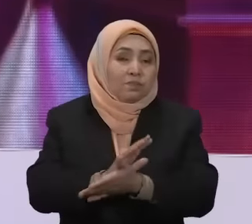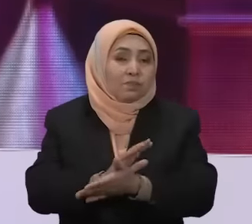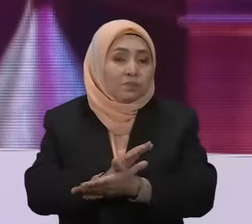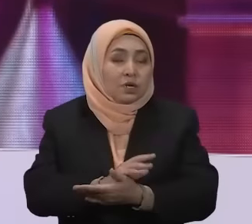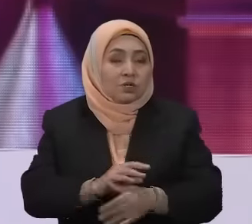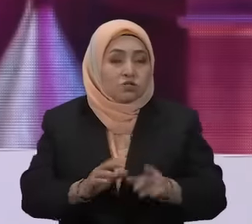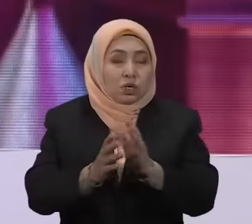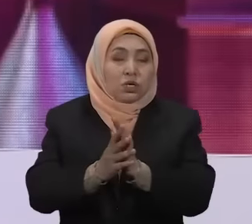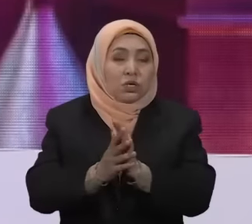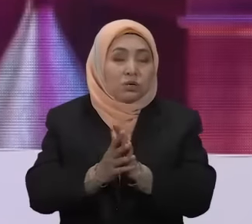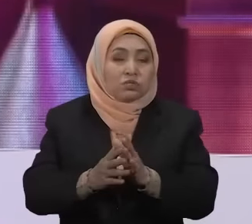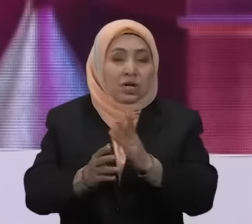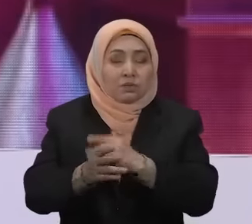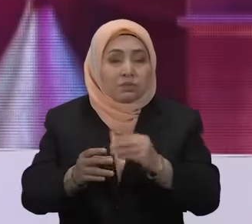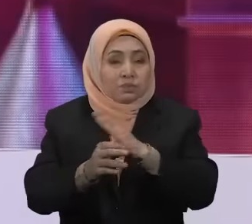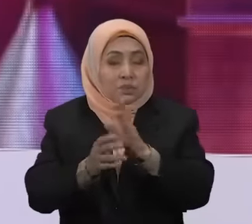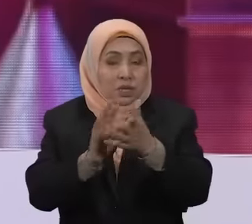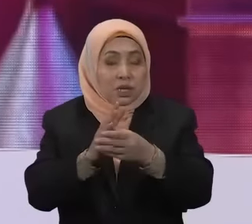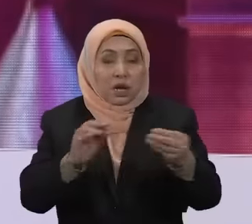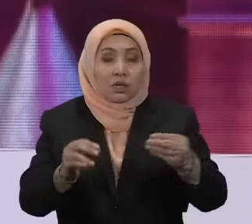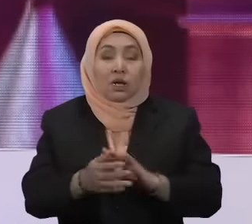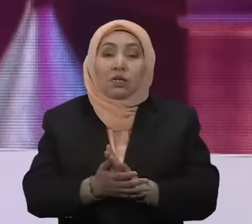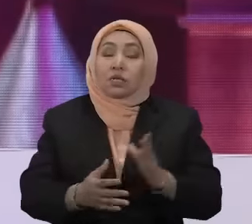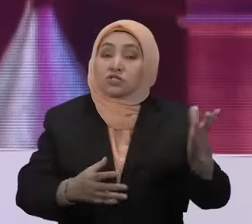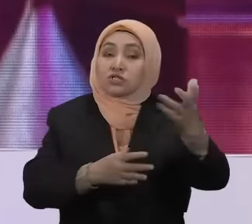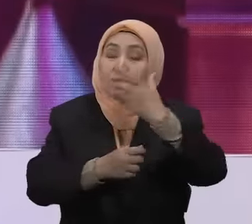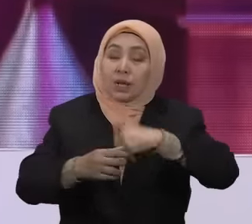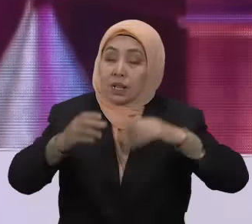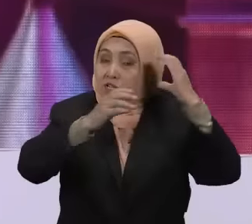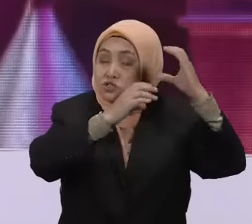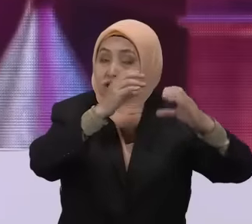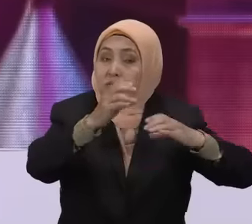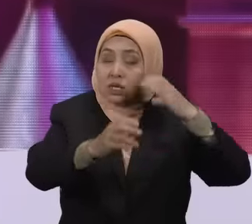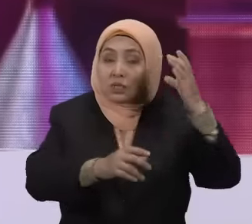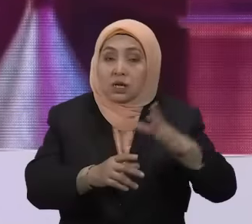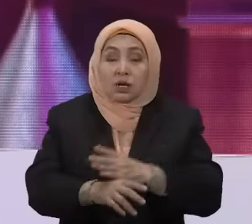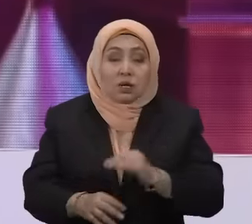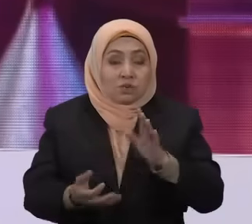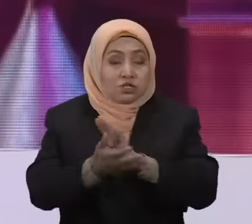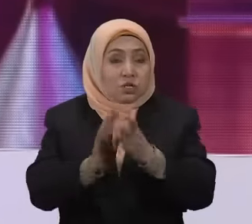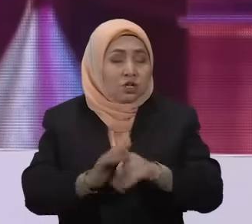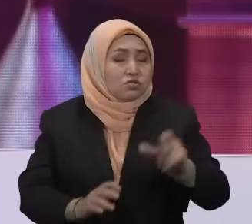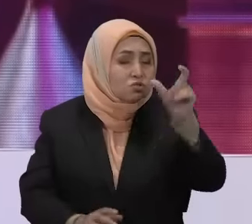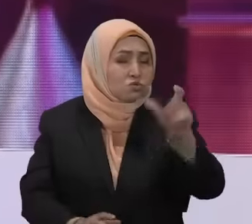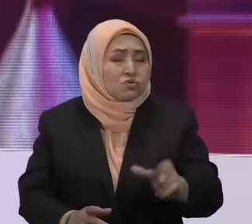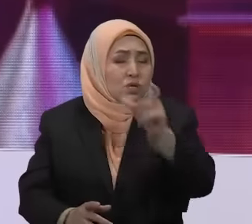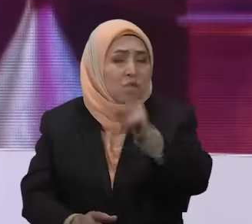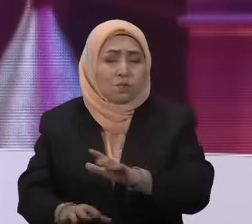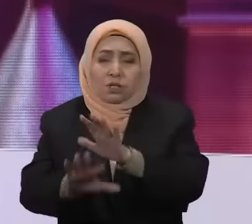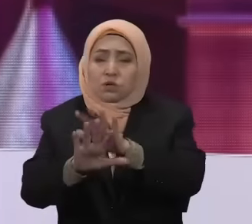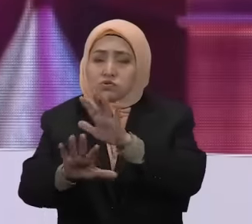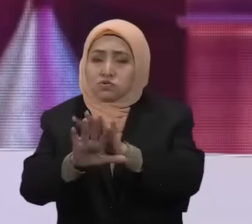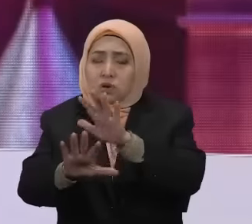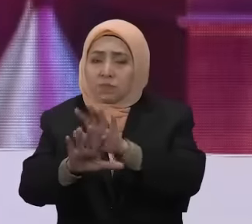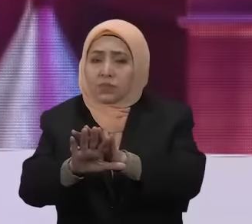wa taala atau Masjidil Haram. Jadi moga-moga tercapailah impian dan hajat kita safasa, InsyaAllah, untuk menjadi salah seorang daripada jutaan manusia